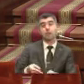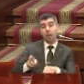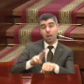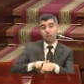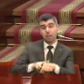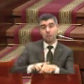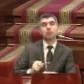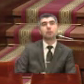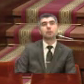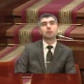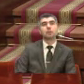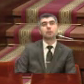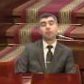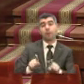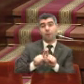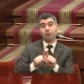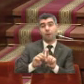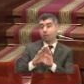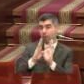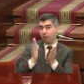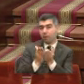السيدة الوزيرة المحترمة، هذه الفئة